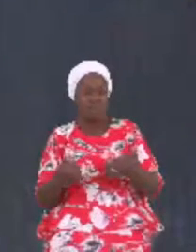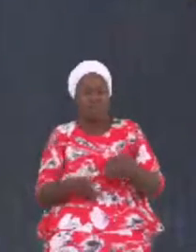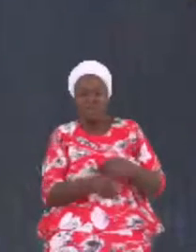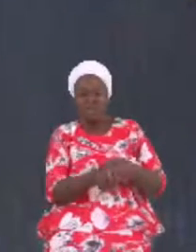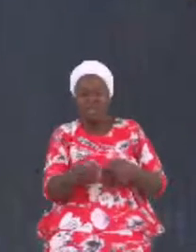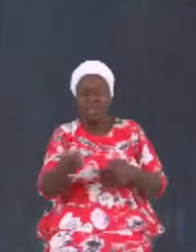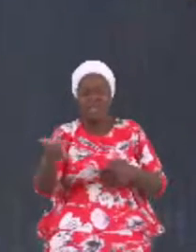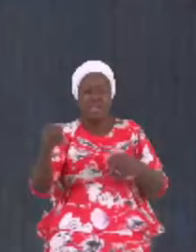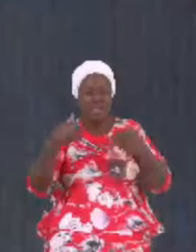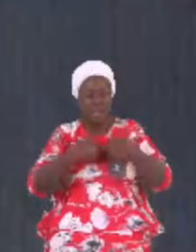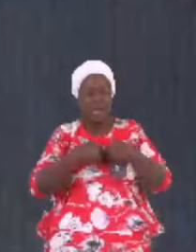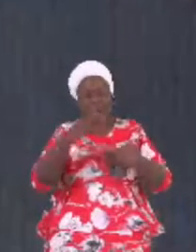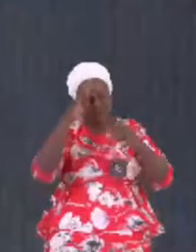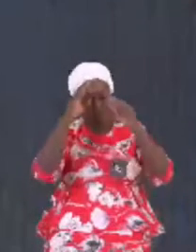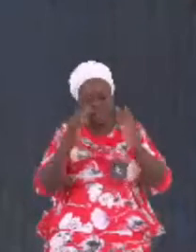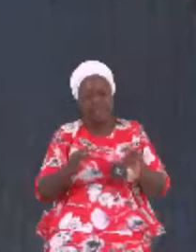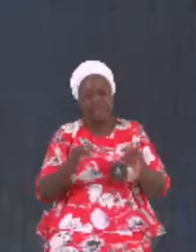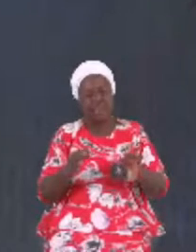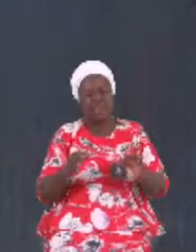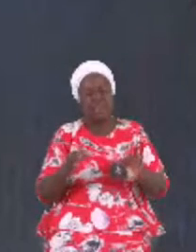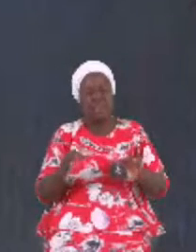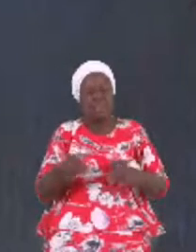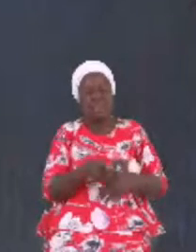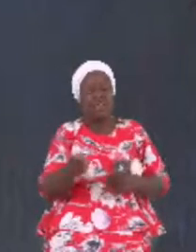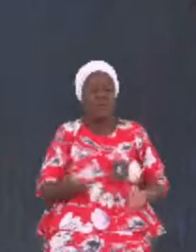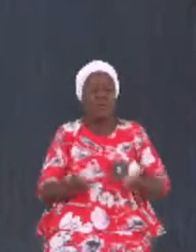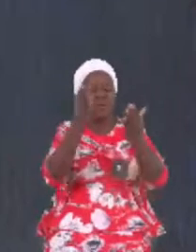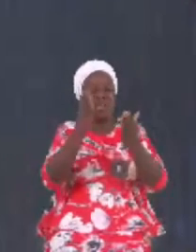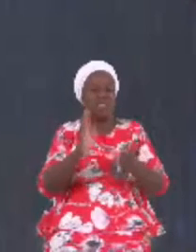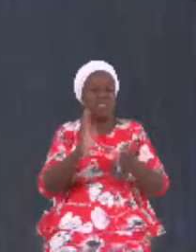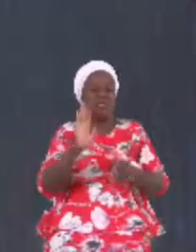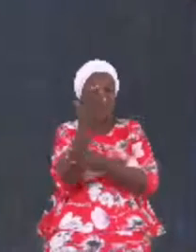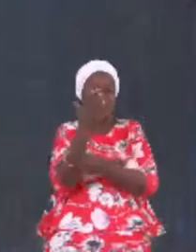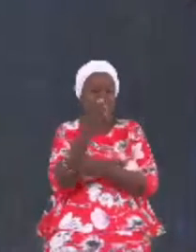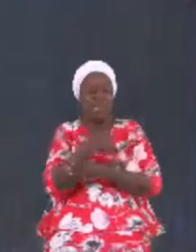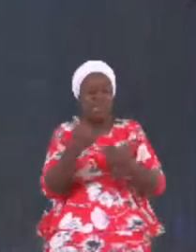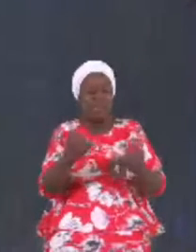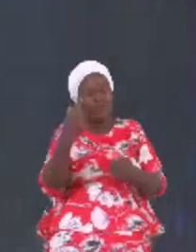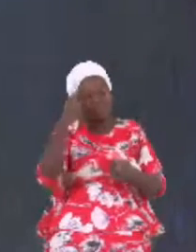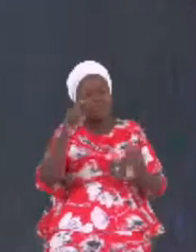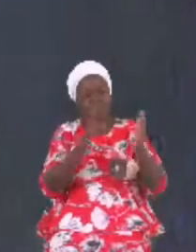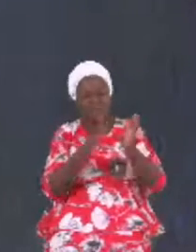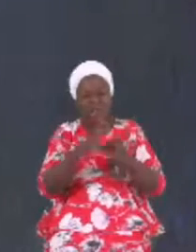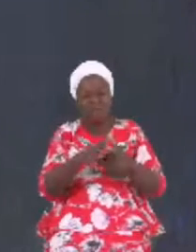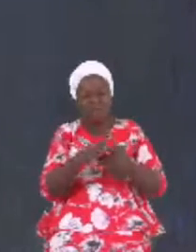Voici, ils ont pris la décision. Ils ont levé leurs mains. Ils sont pour Jésus. Ils se sont levés parce qu'ils